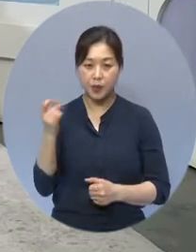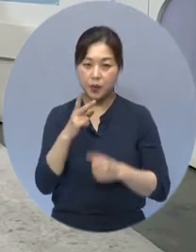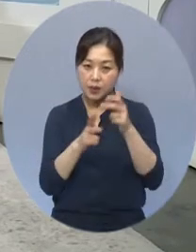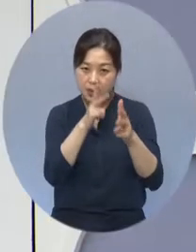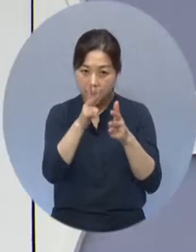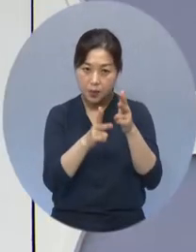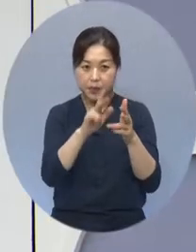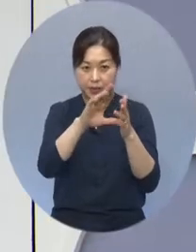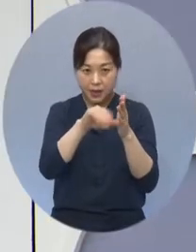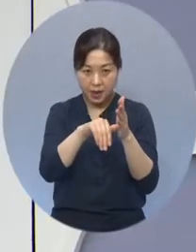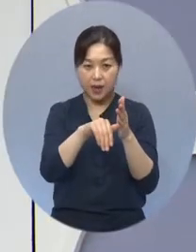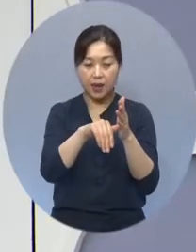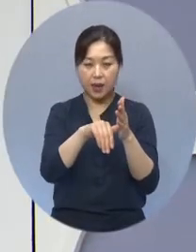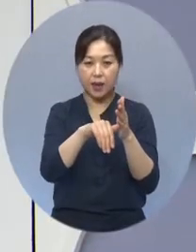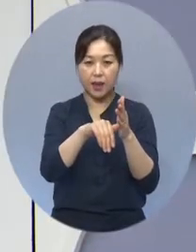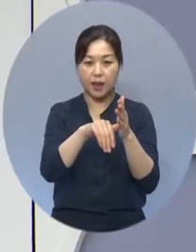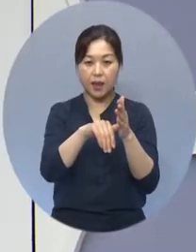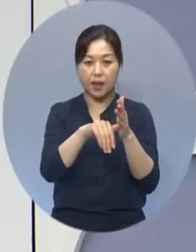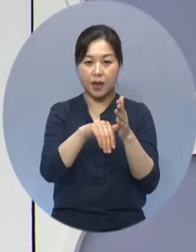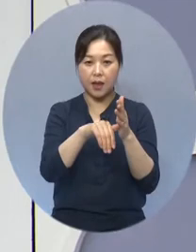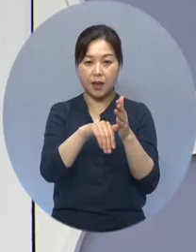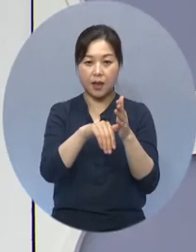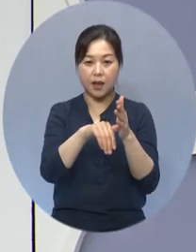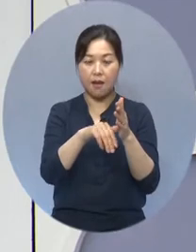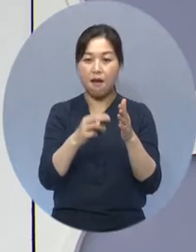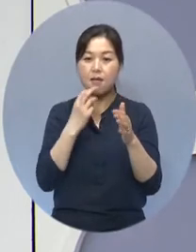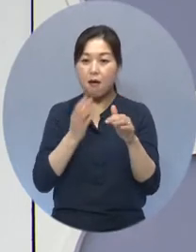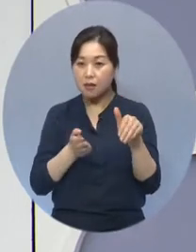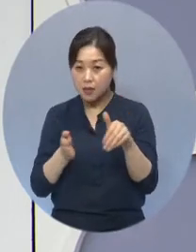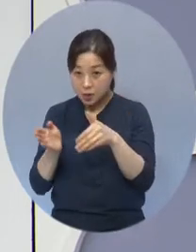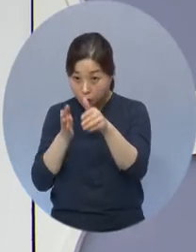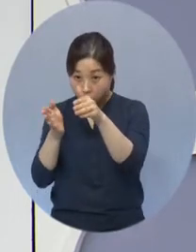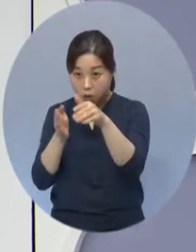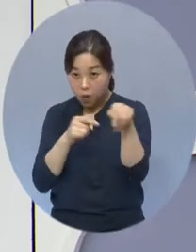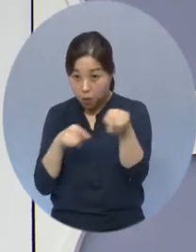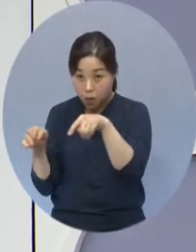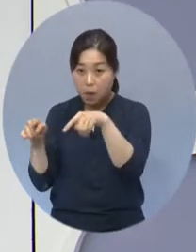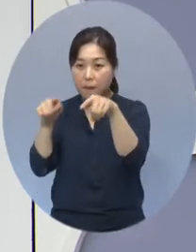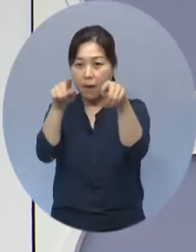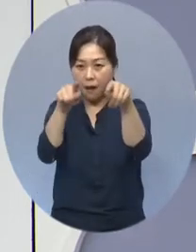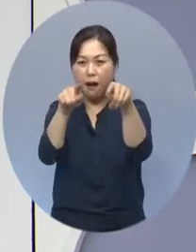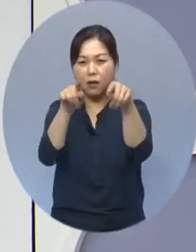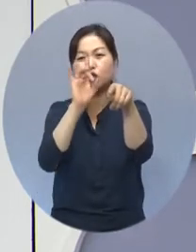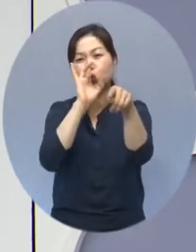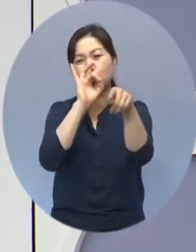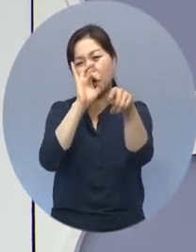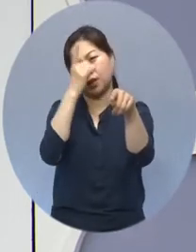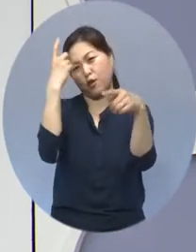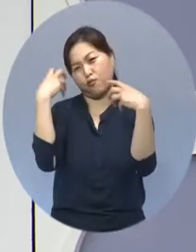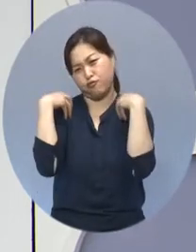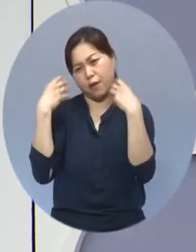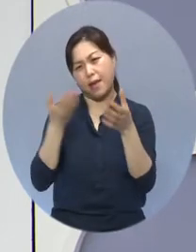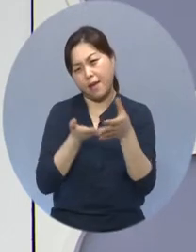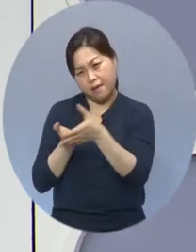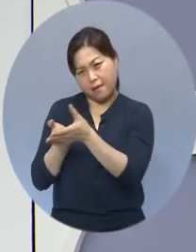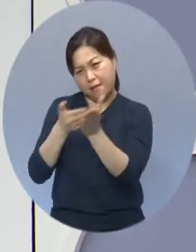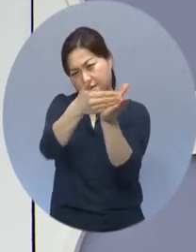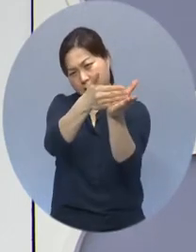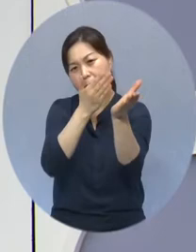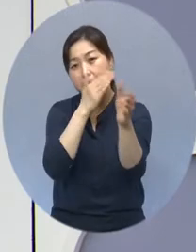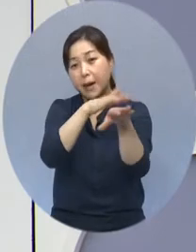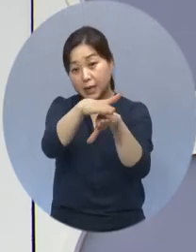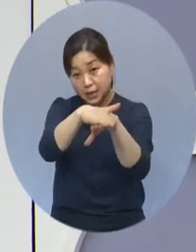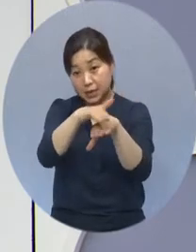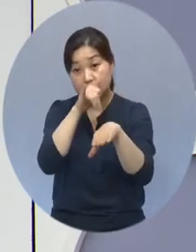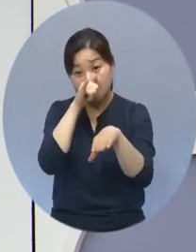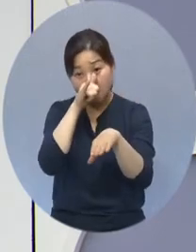보면 반드시 이 경기도를 통해서 이제 중앙부처로 이 건의가 되고 그렇죠. 절차가 이루어지잖아요. 네.